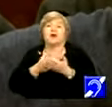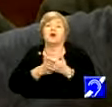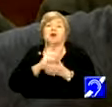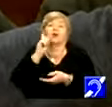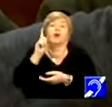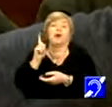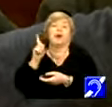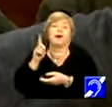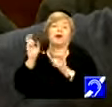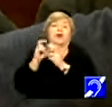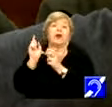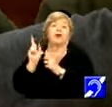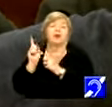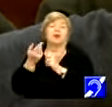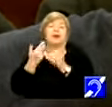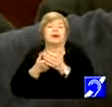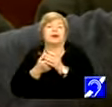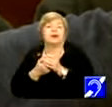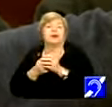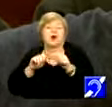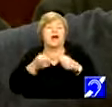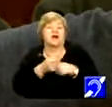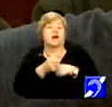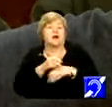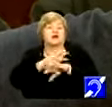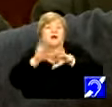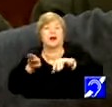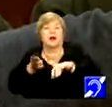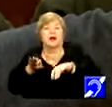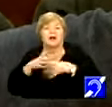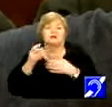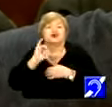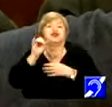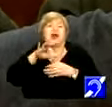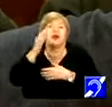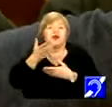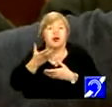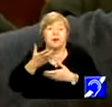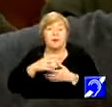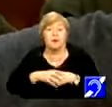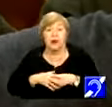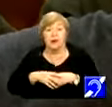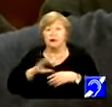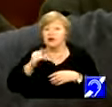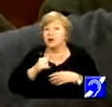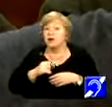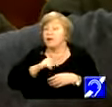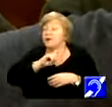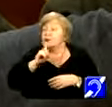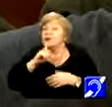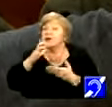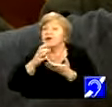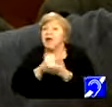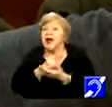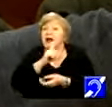care îl aleg așa, îl alege cineva, nu știu pe ce criterii. Și, bineînțeles, să nu se ia niciun leu de la investiții din buget.